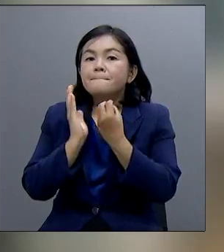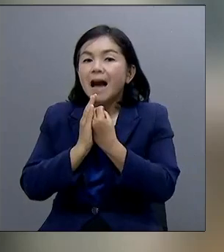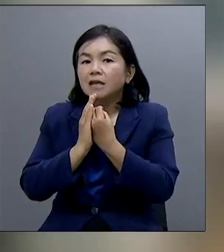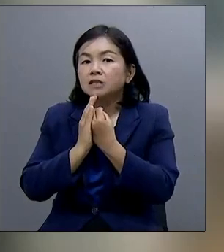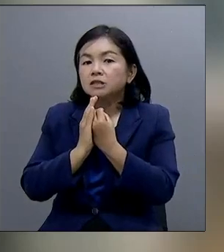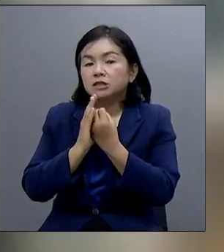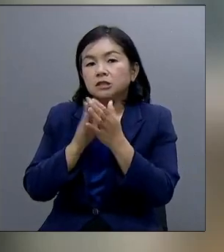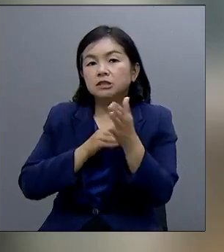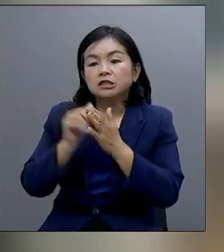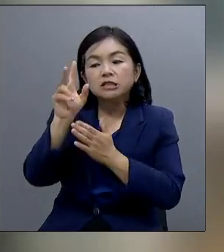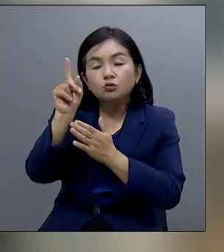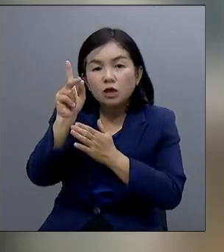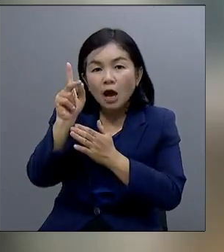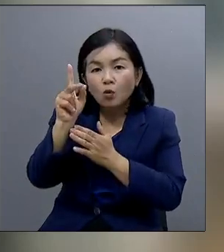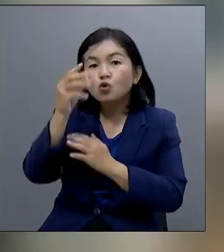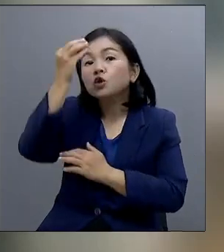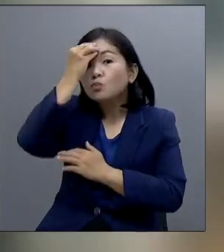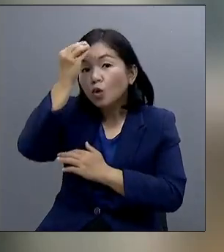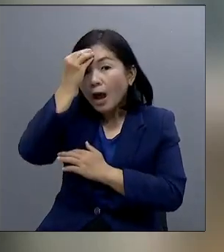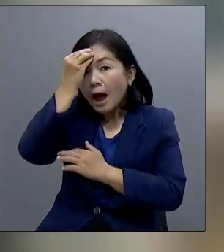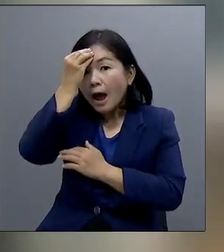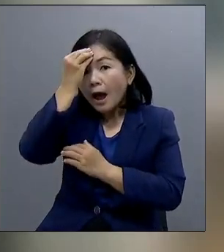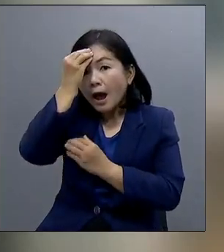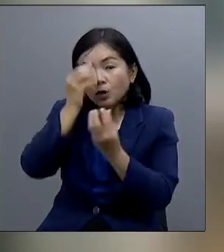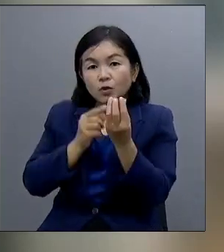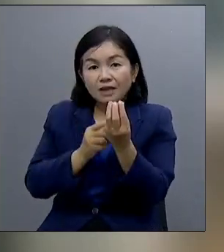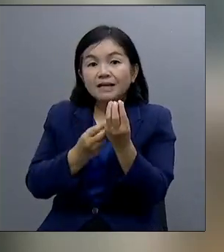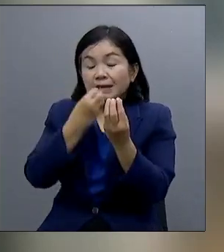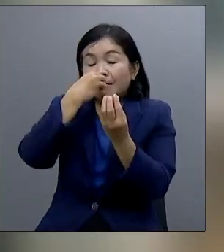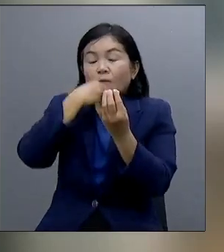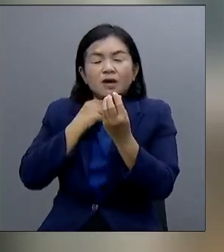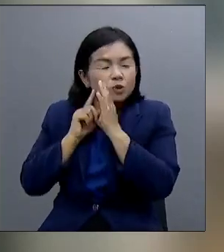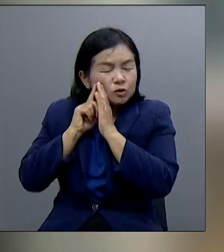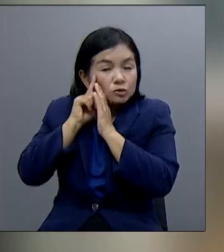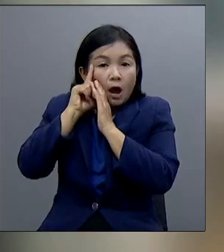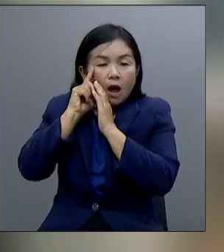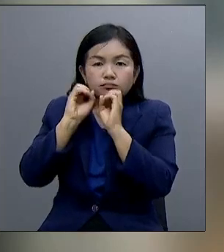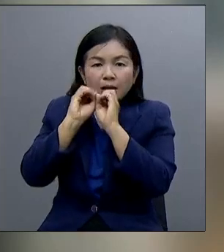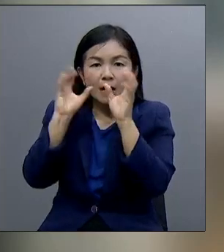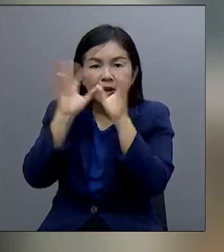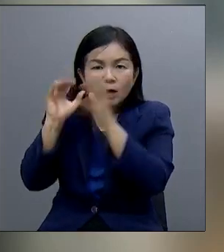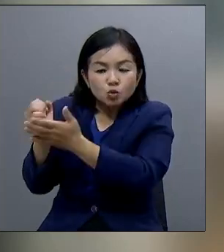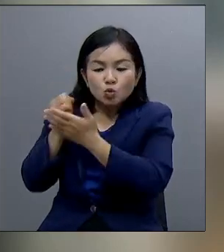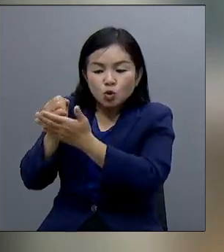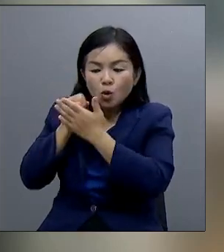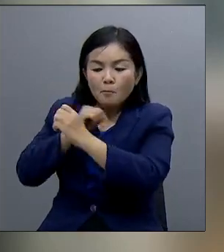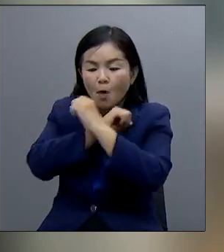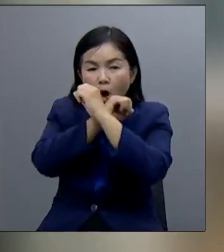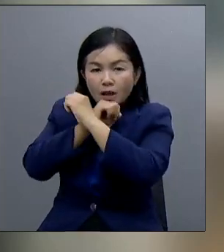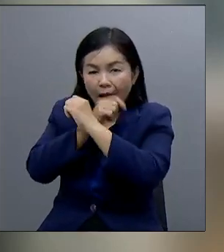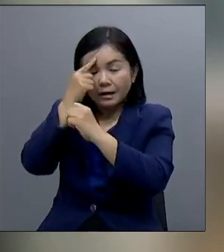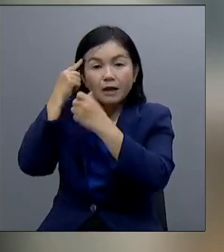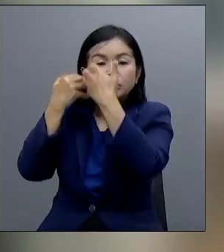ครับแต่ว่าในแง่ของการป้องกันเรื่องของโรคสมองเสื่อมเนี่ยข้อมูลยังไม่ชัดเจนนะครับจริงๆแล้วเนี่ยข้อมูลที่ชัดเจนว่าสามารถป้องกันเรื่องของโรคสมองเสื่อ